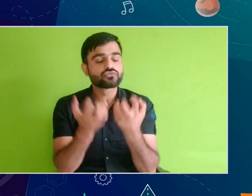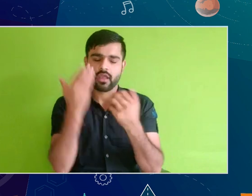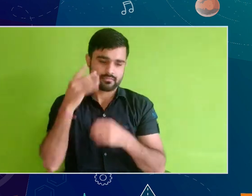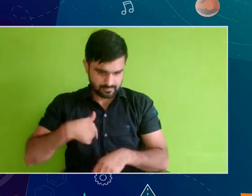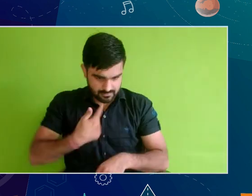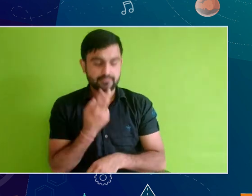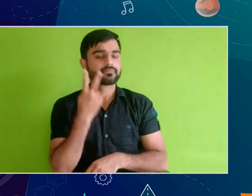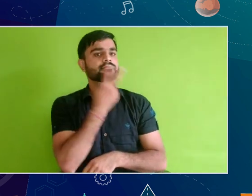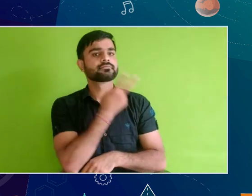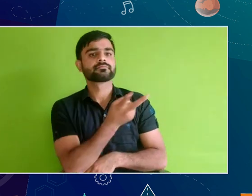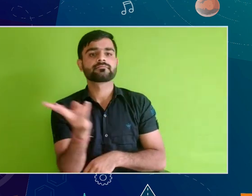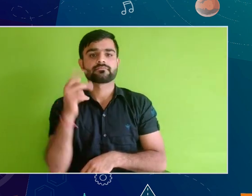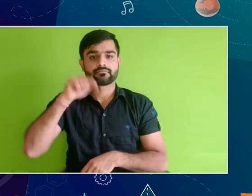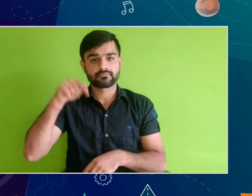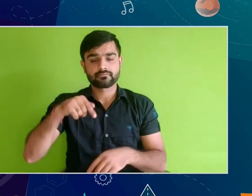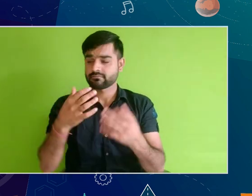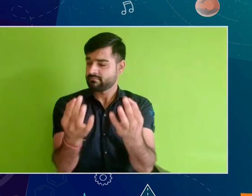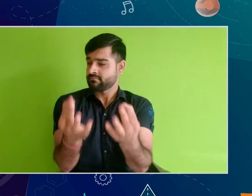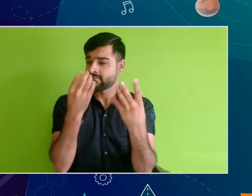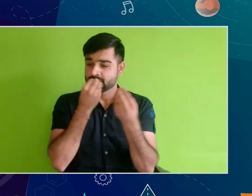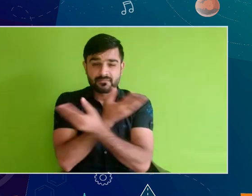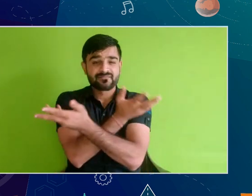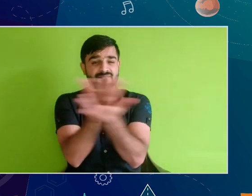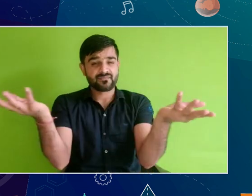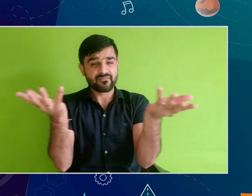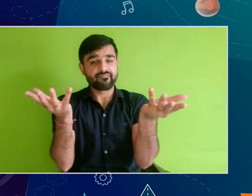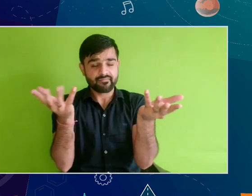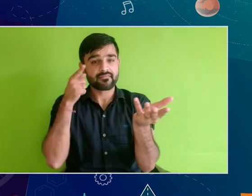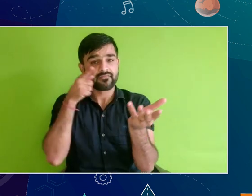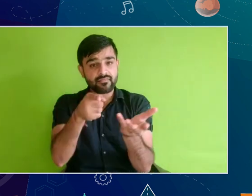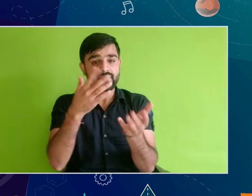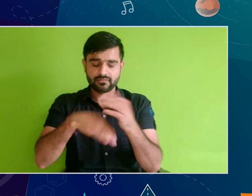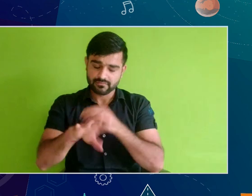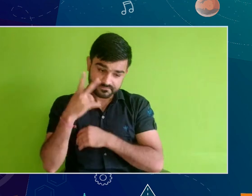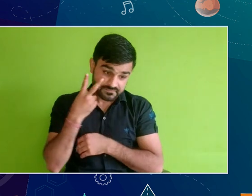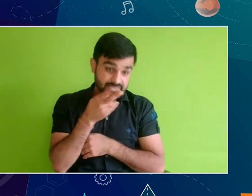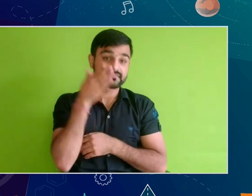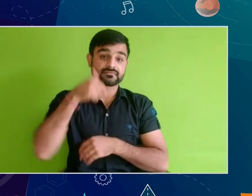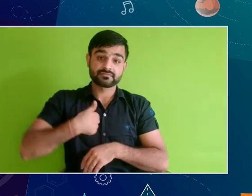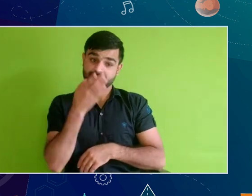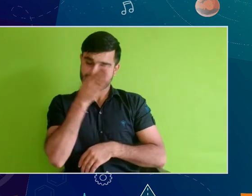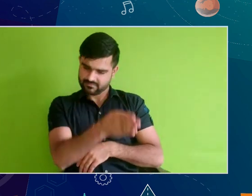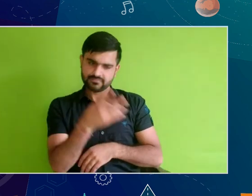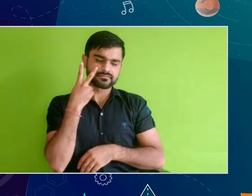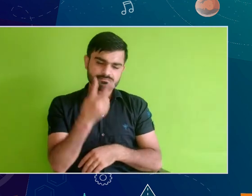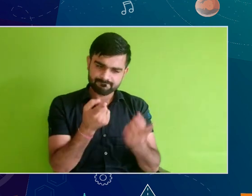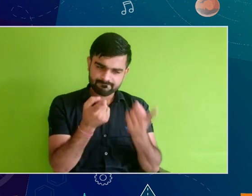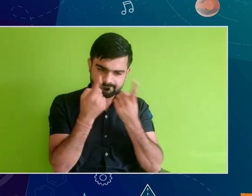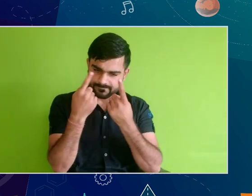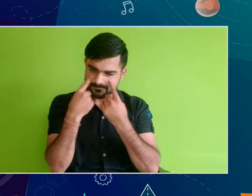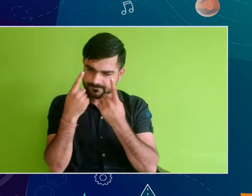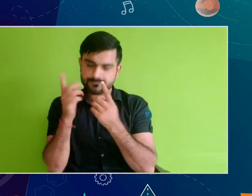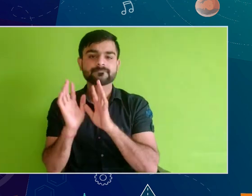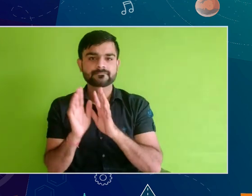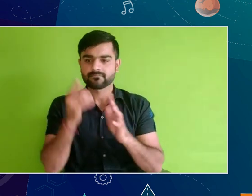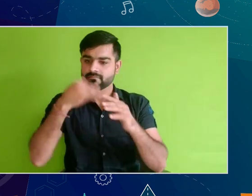आज जो मैंने इतनी बड़ी दावत रखी है उसमें मैं जाकर देखूं, मैं सर्वे करूं, मैं जांच पड़ताल करूं कि आज किचन